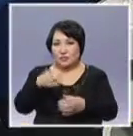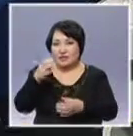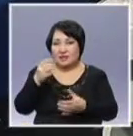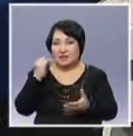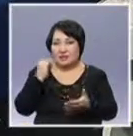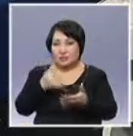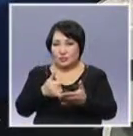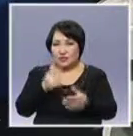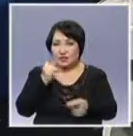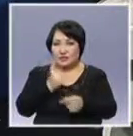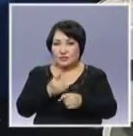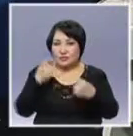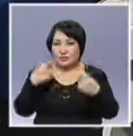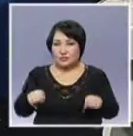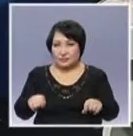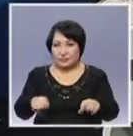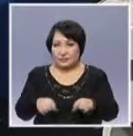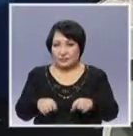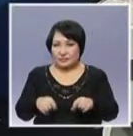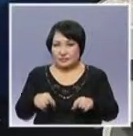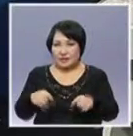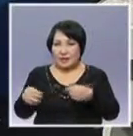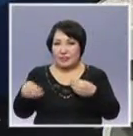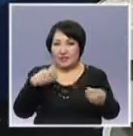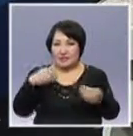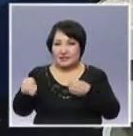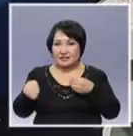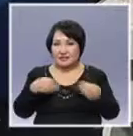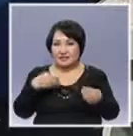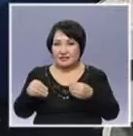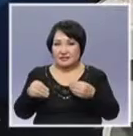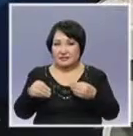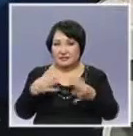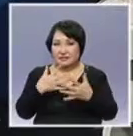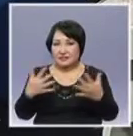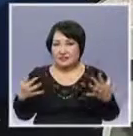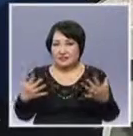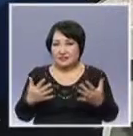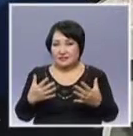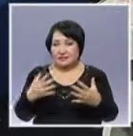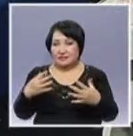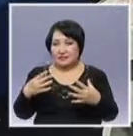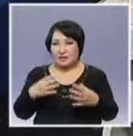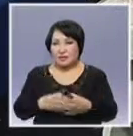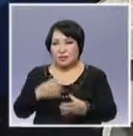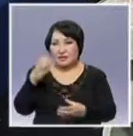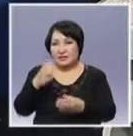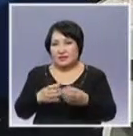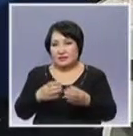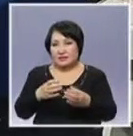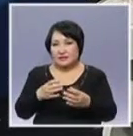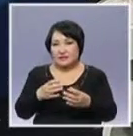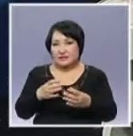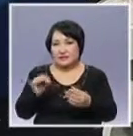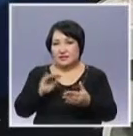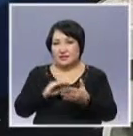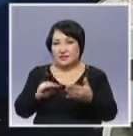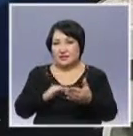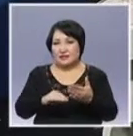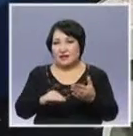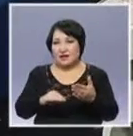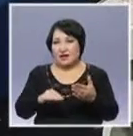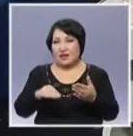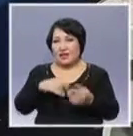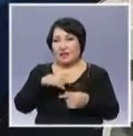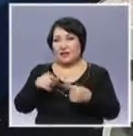салды. Пластикалық ыдыс деп айтайық. Заңда солай жазылған, пластикалық ыдыспенен жаңағы айналым